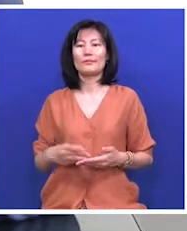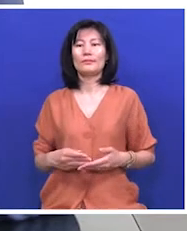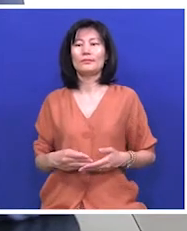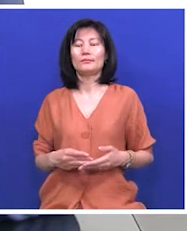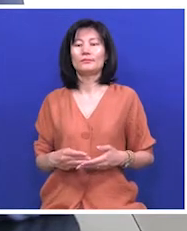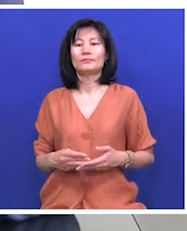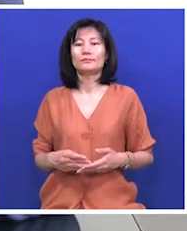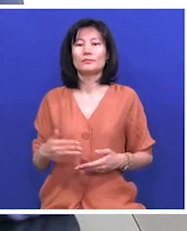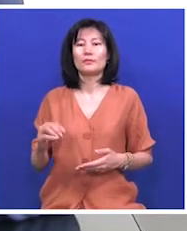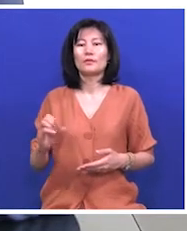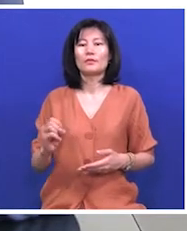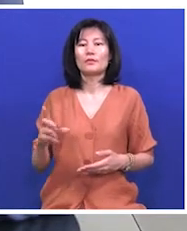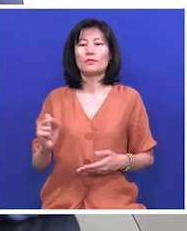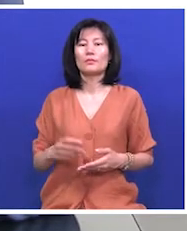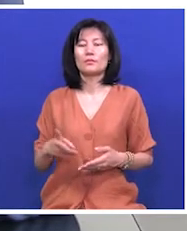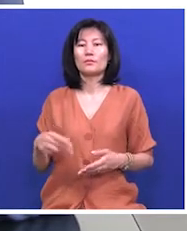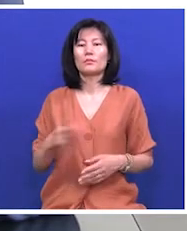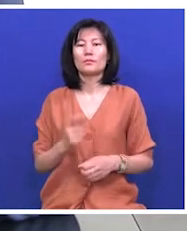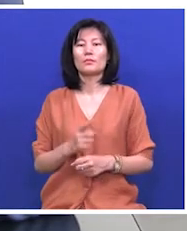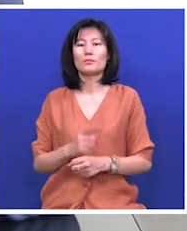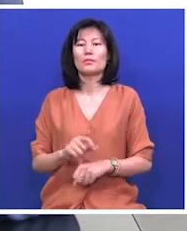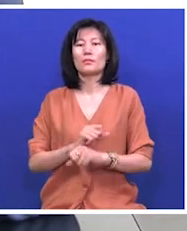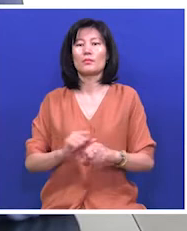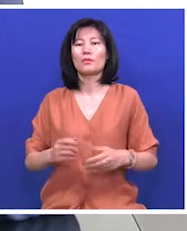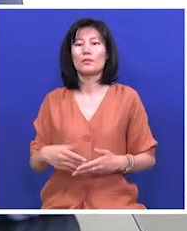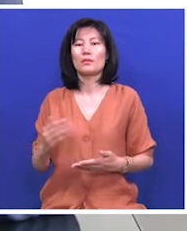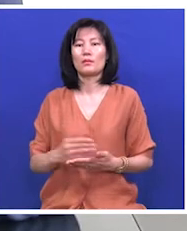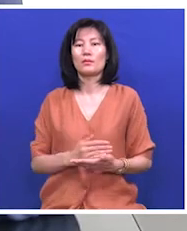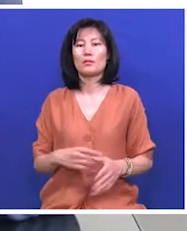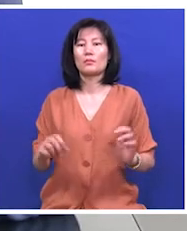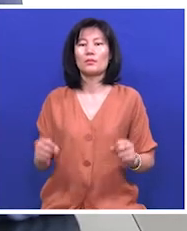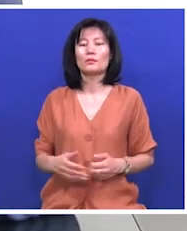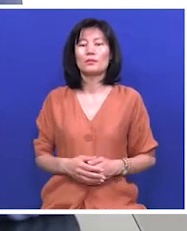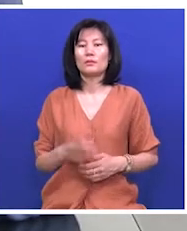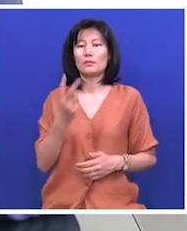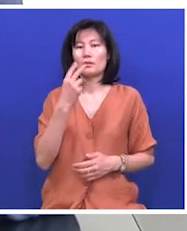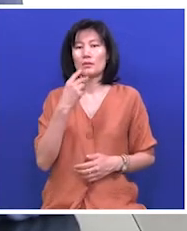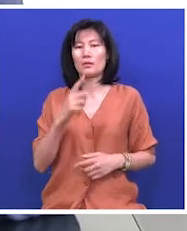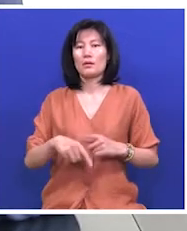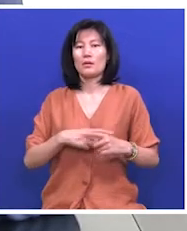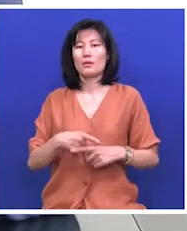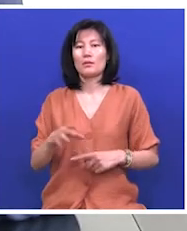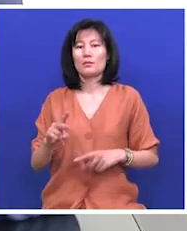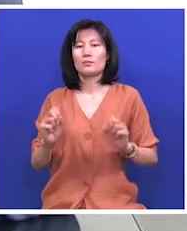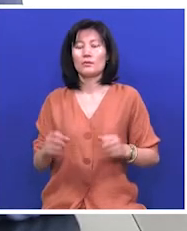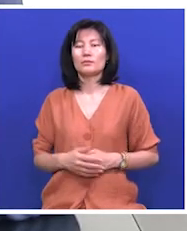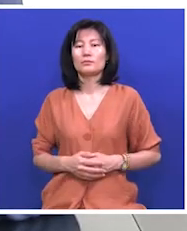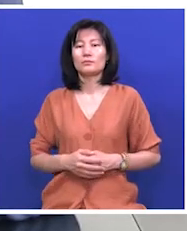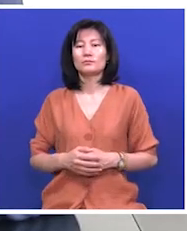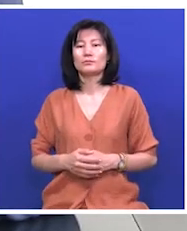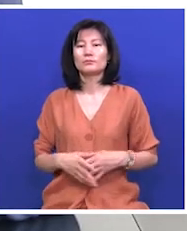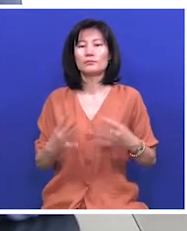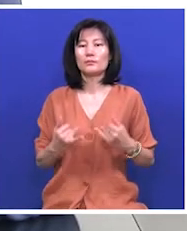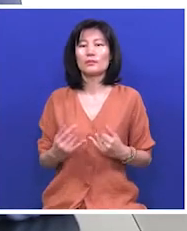болған вирусқа байланысты шектеулер мен реттеулер бойынша кішкене артта қалып келе